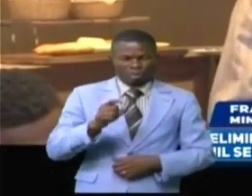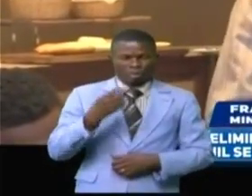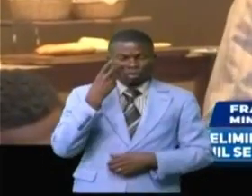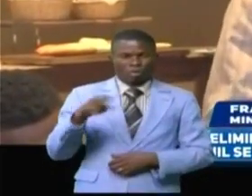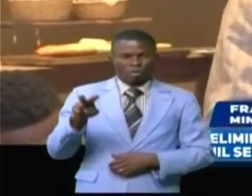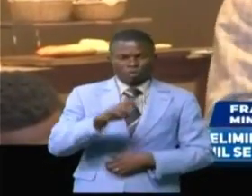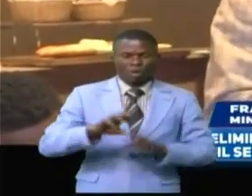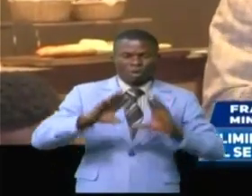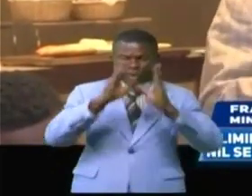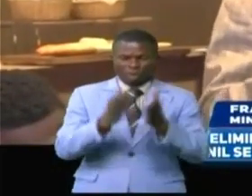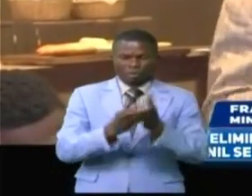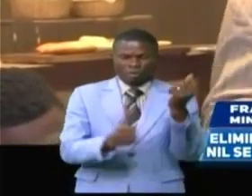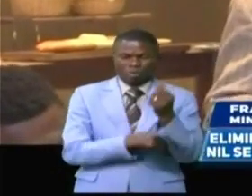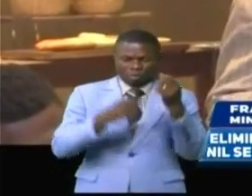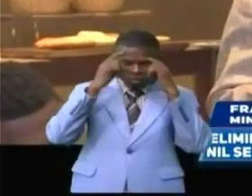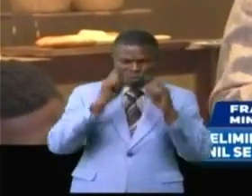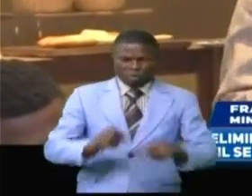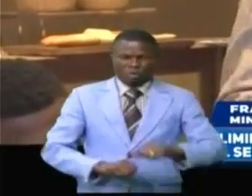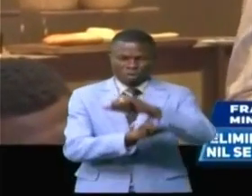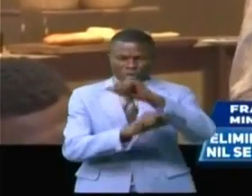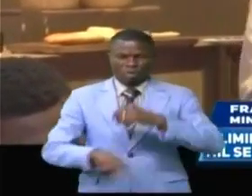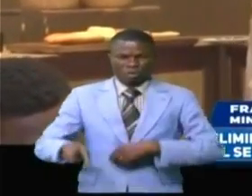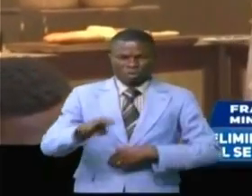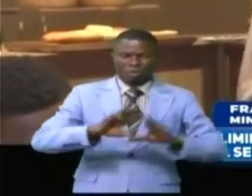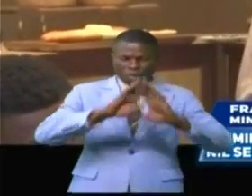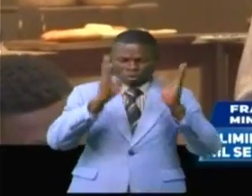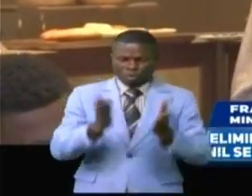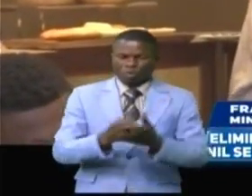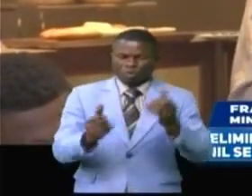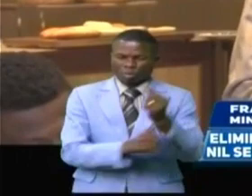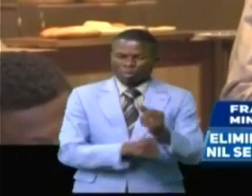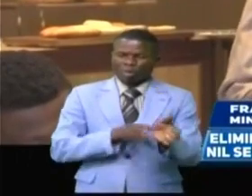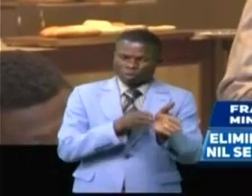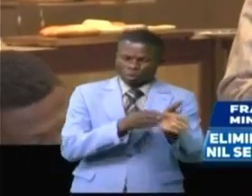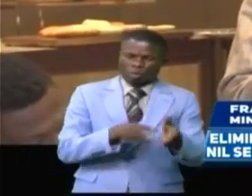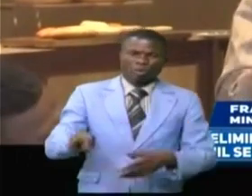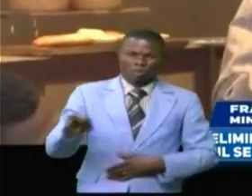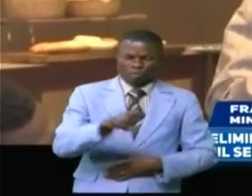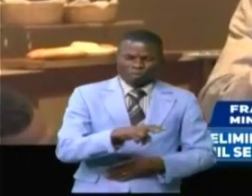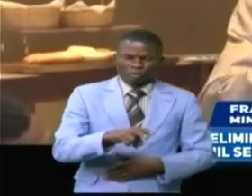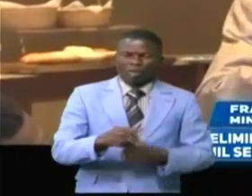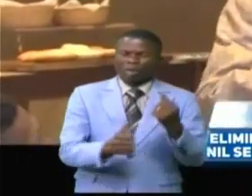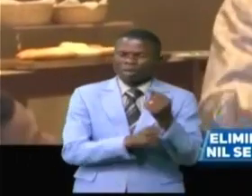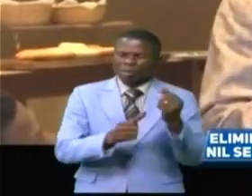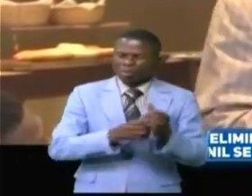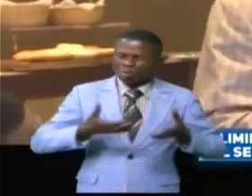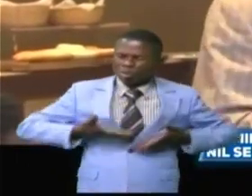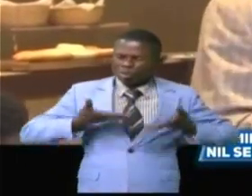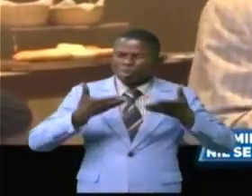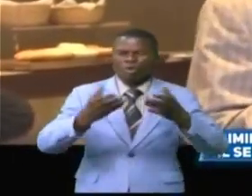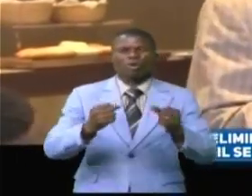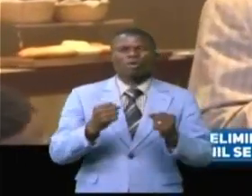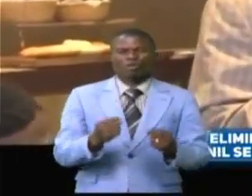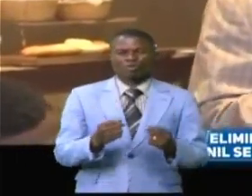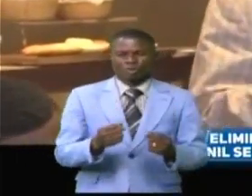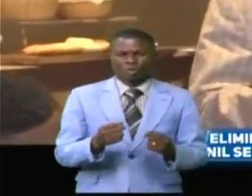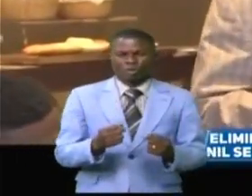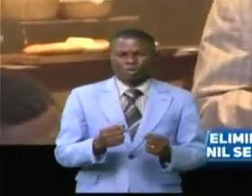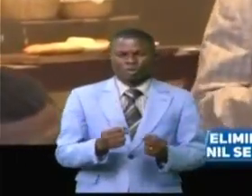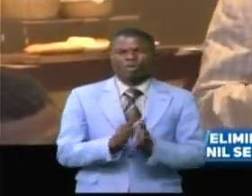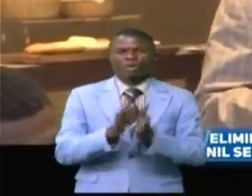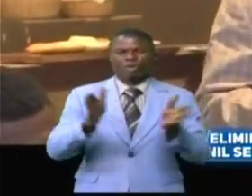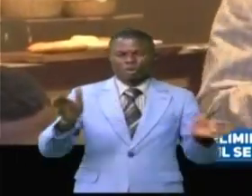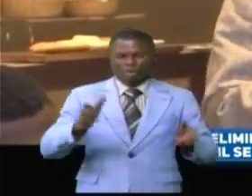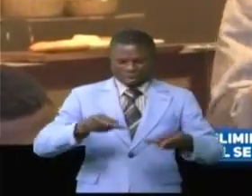soutenir. Tout le monde sera derrière vous. La mobilisation est totale parce que ça va